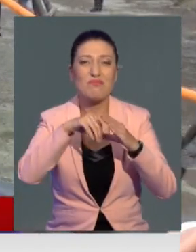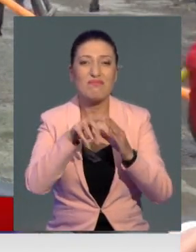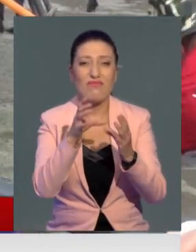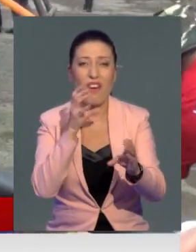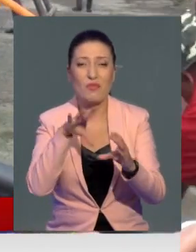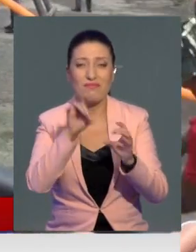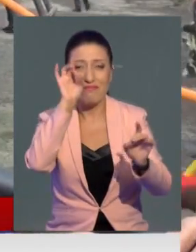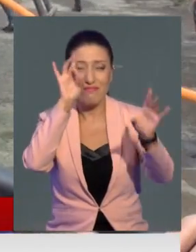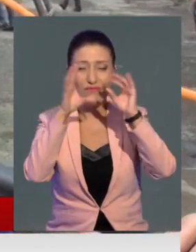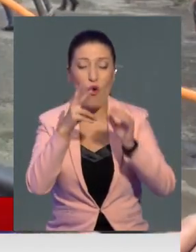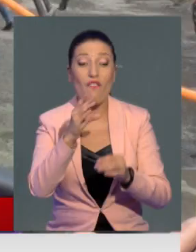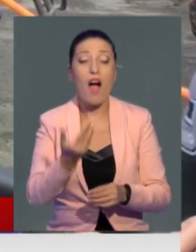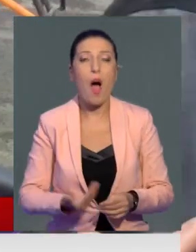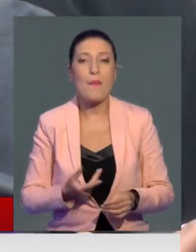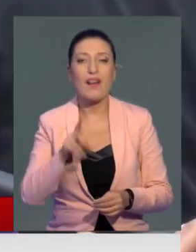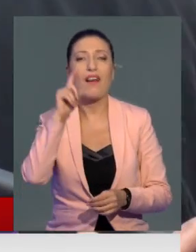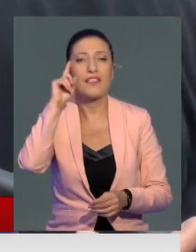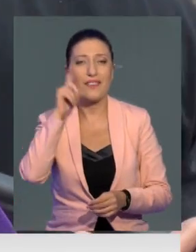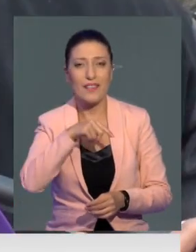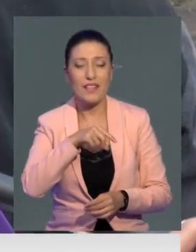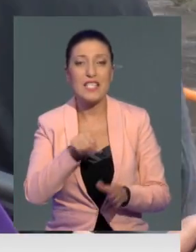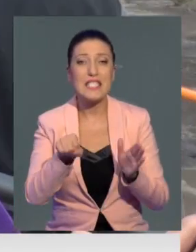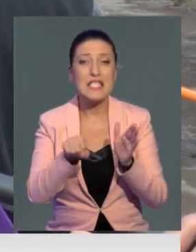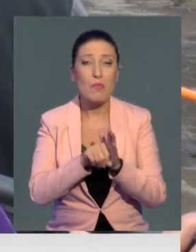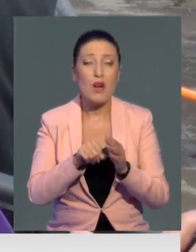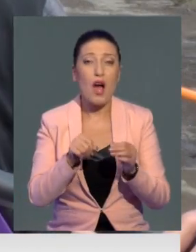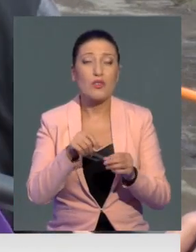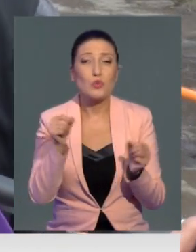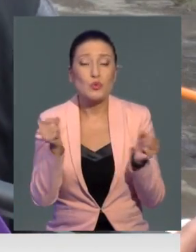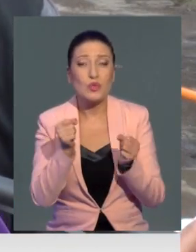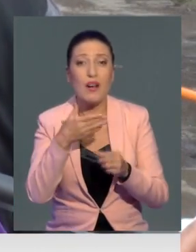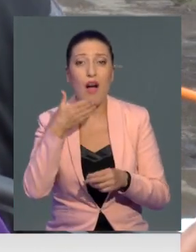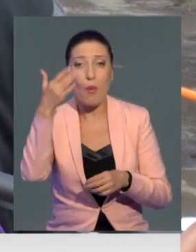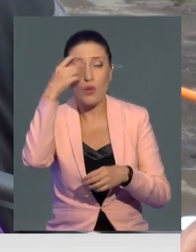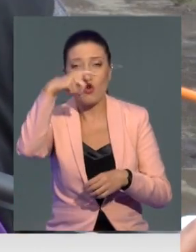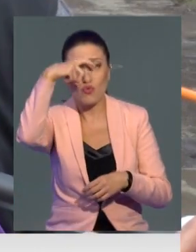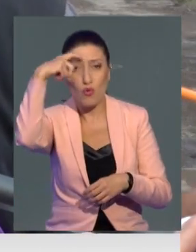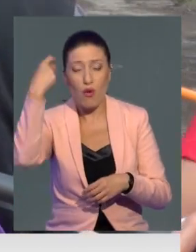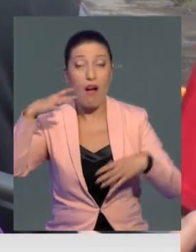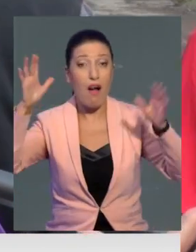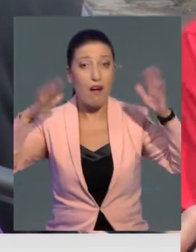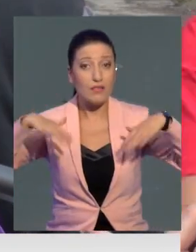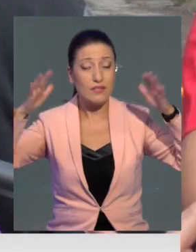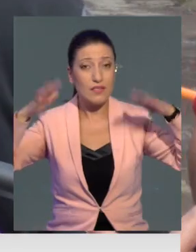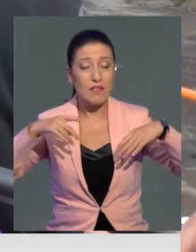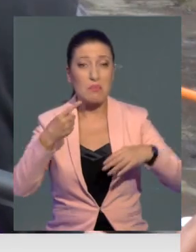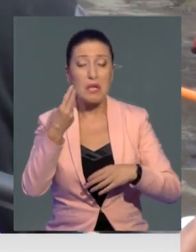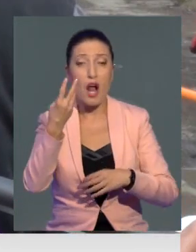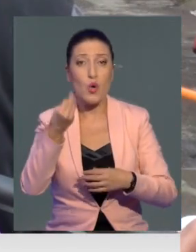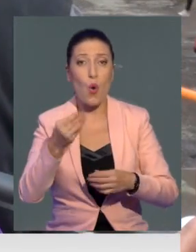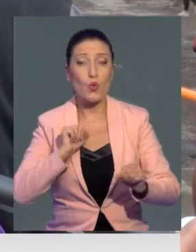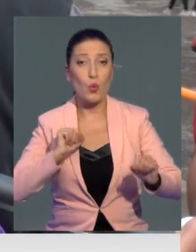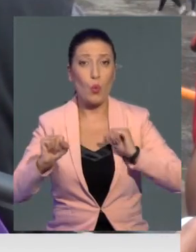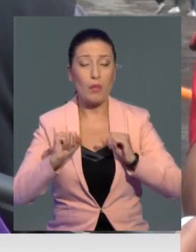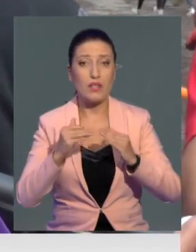կհասկանան։ Ձմռան ցուրտը, ամռան շոգը, անձրևները մի քանի օր է Գյումրիում ցուրտ է, մենք